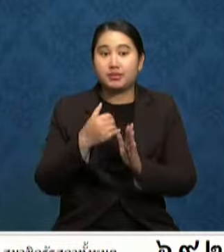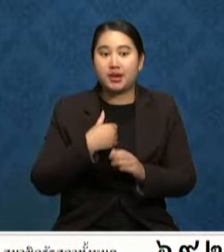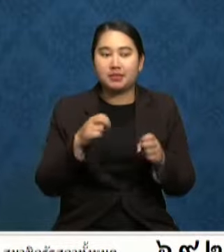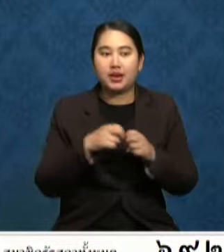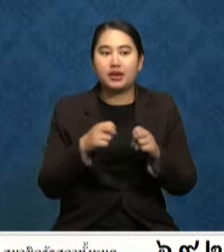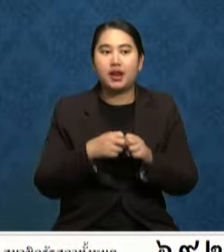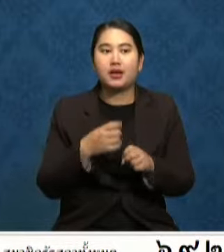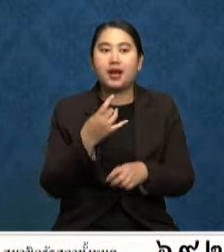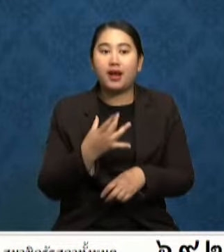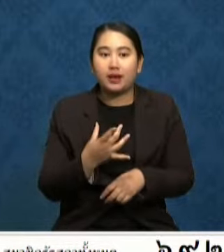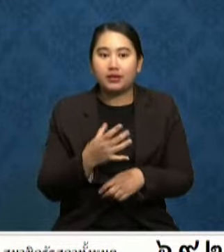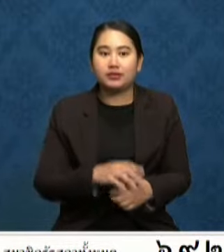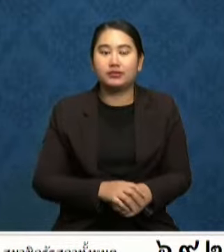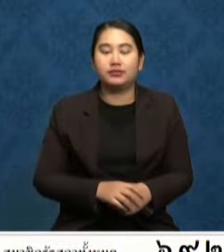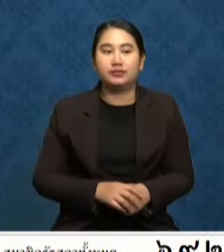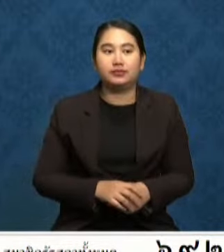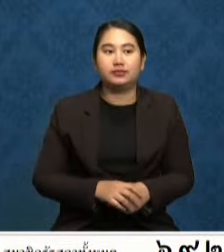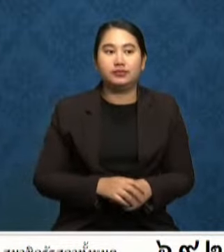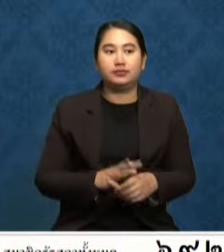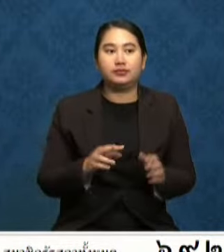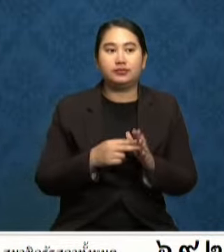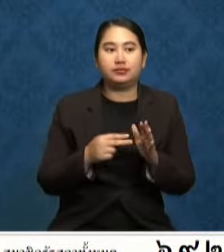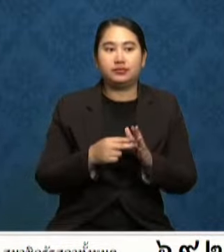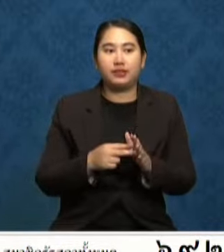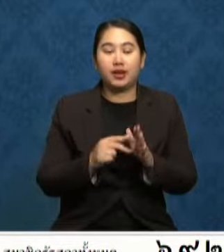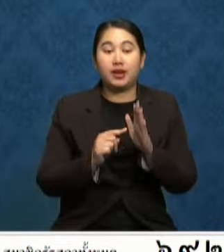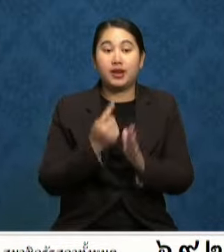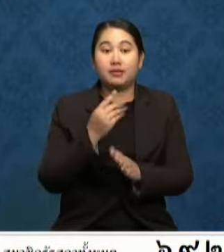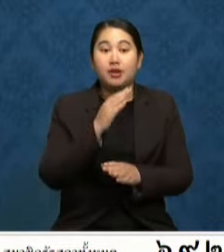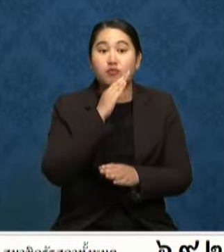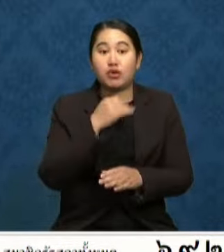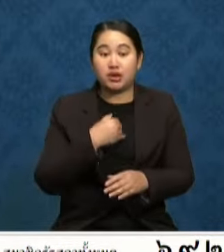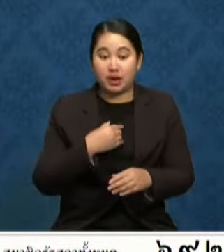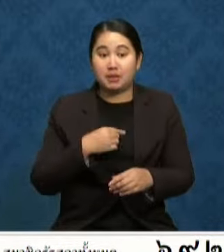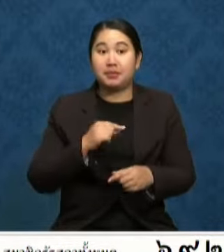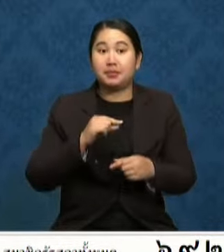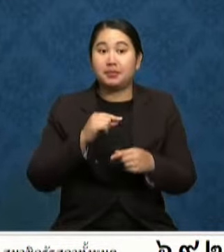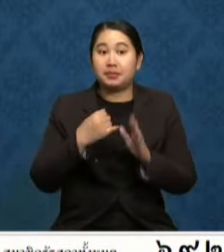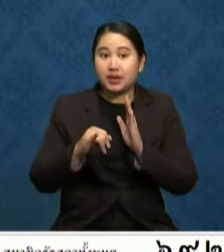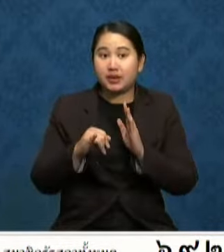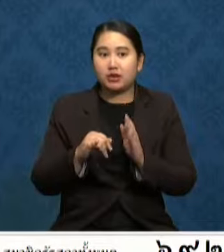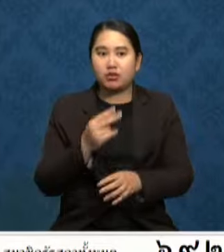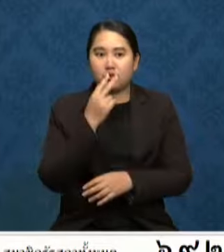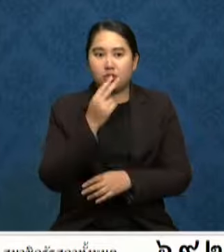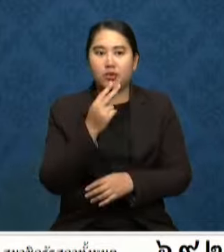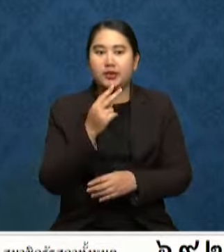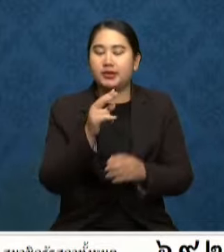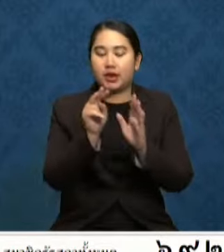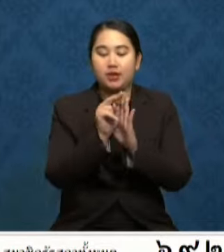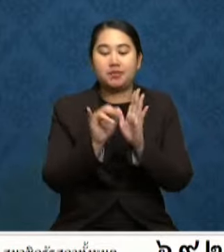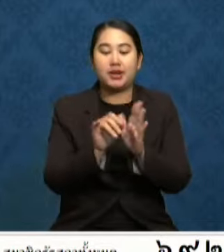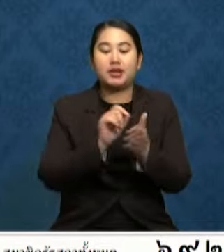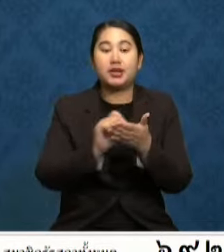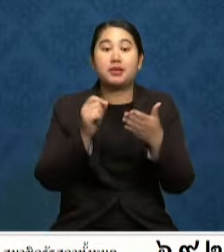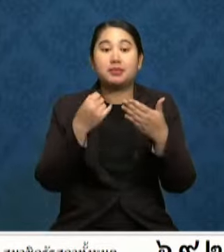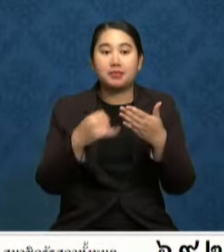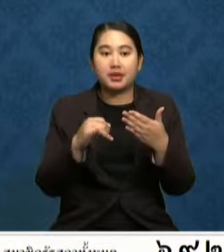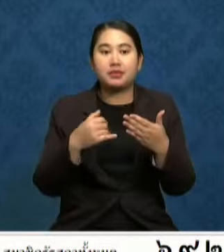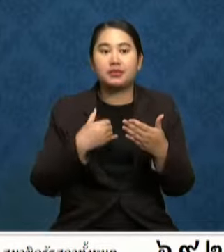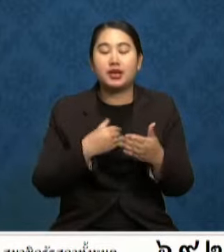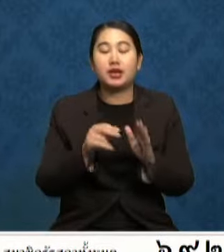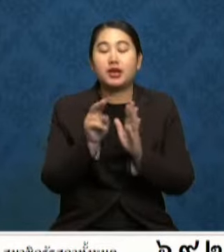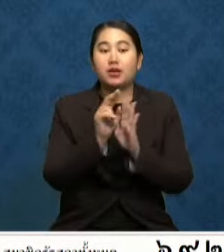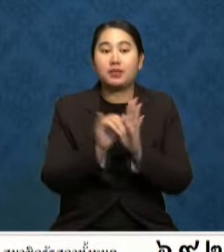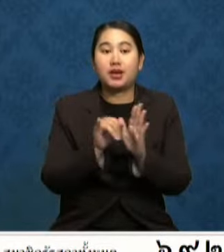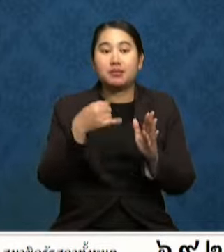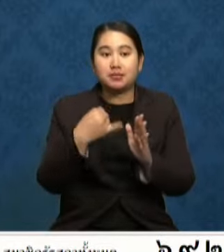ปัญหาประเทศนี้คออะไรนี่คอกระดุเมดแก ถากัดผิดตีโจทแตก คุณจะเชีรณโยบายผิดเขีนใยุบายผิ